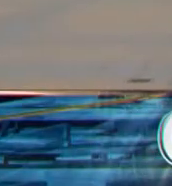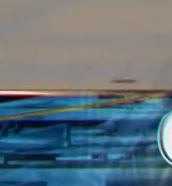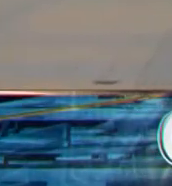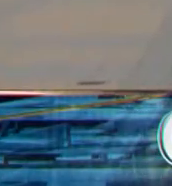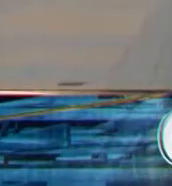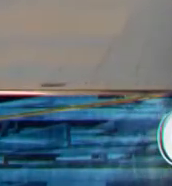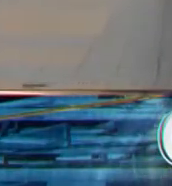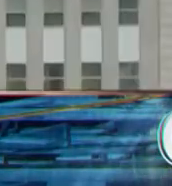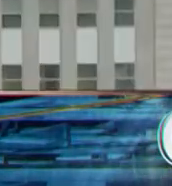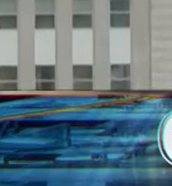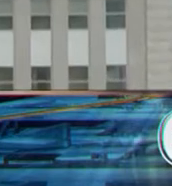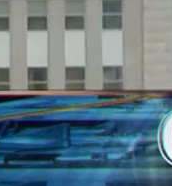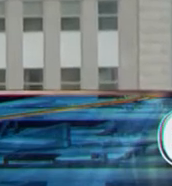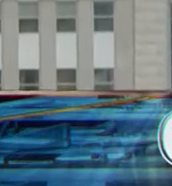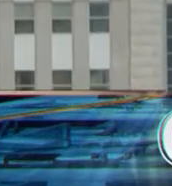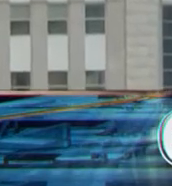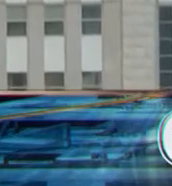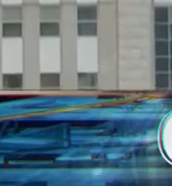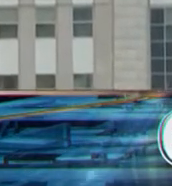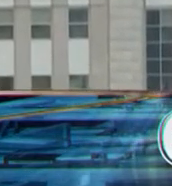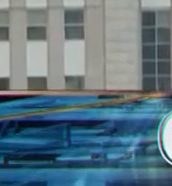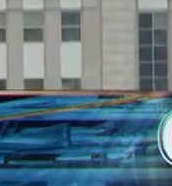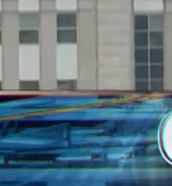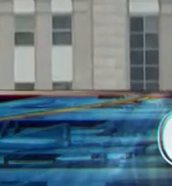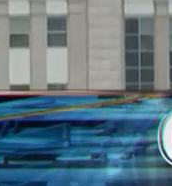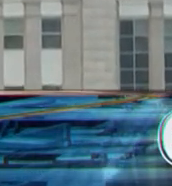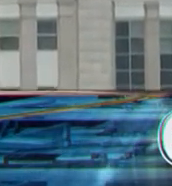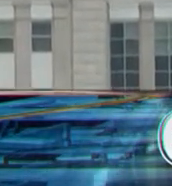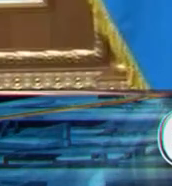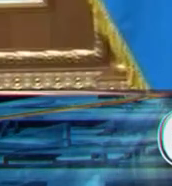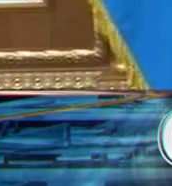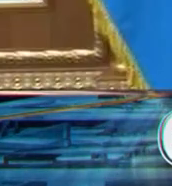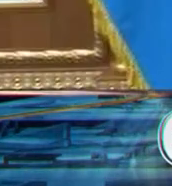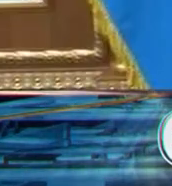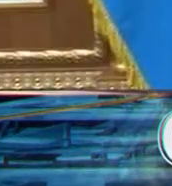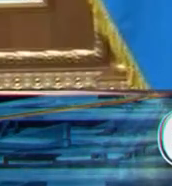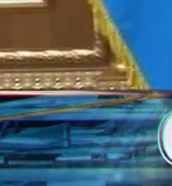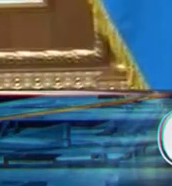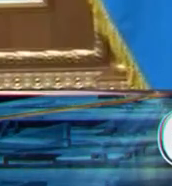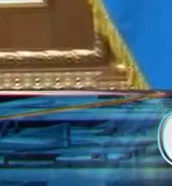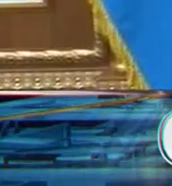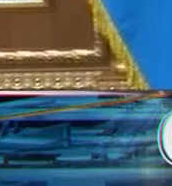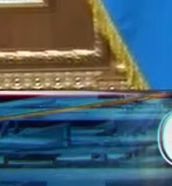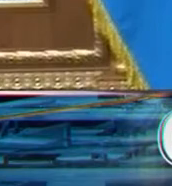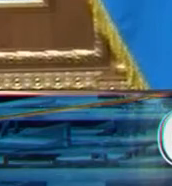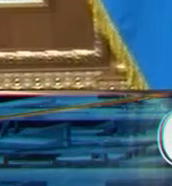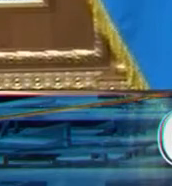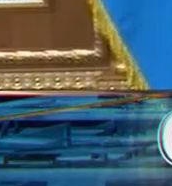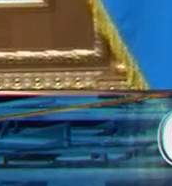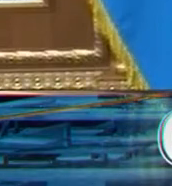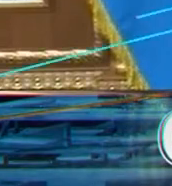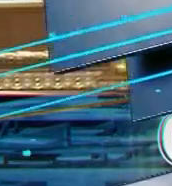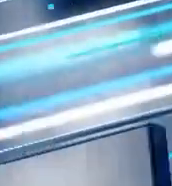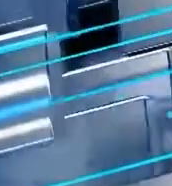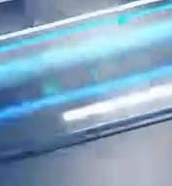Спокойствие, только спокойствие. Президент Казахстана Касым-Жомарт Токаев выступил с обращением к народу в связи с обострением ситуации с